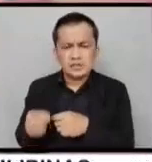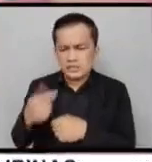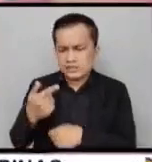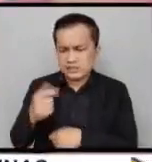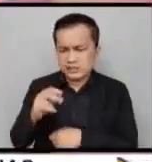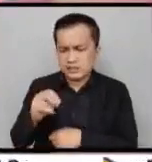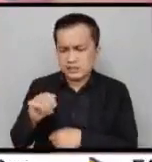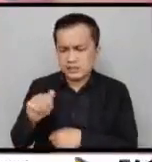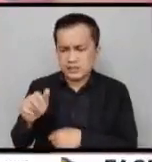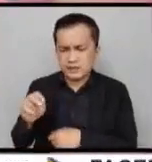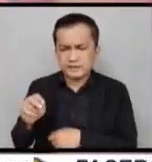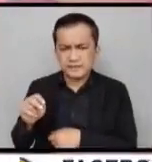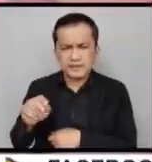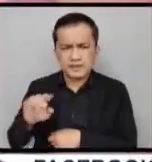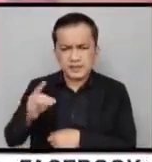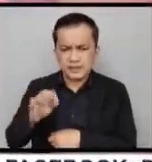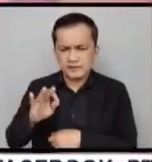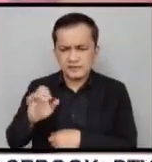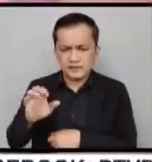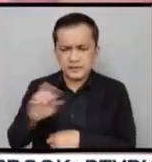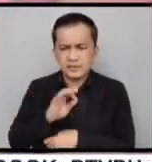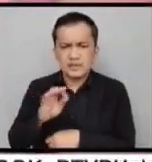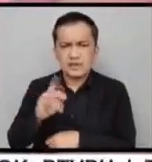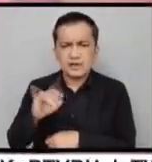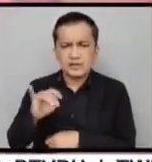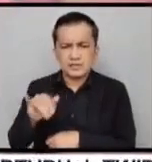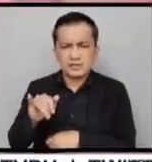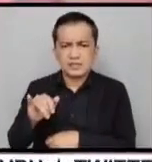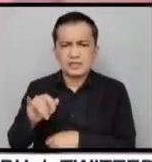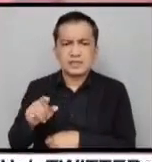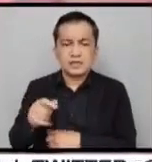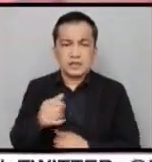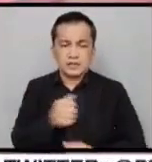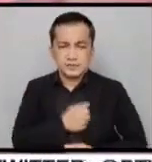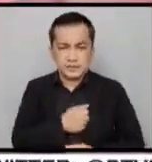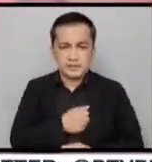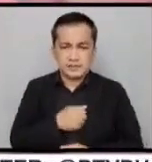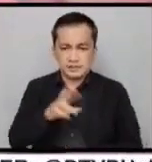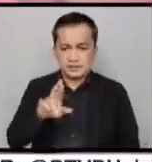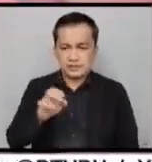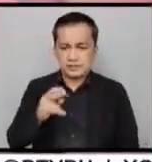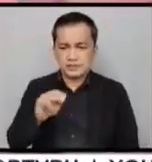sa 8th Field Artillery Battalion ng Army Artillery Regiment ng Philippine Army.